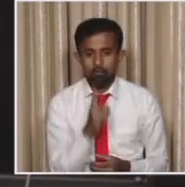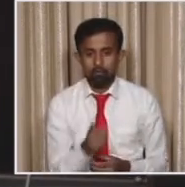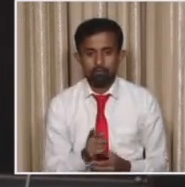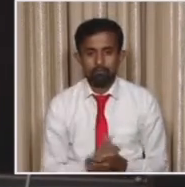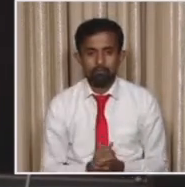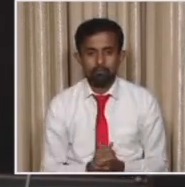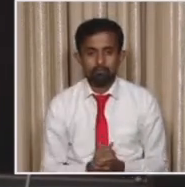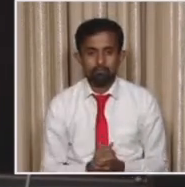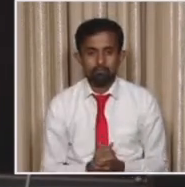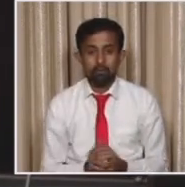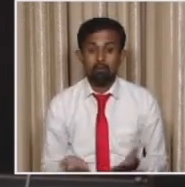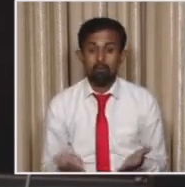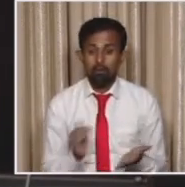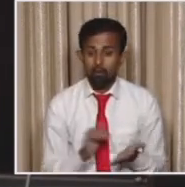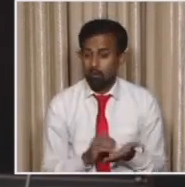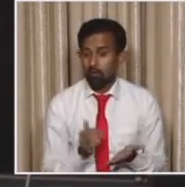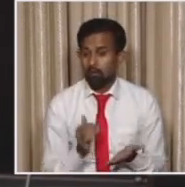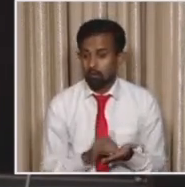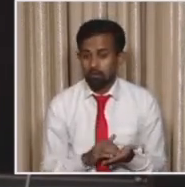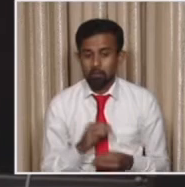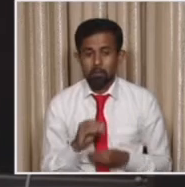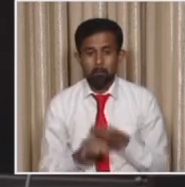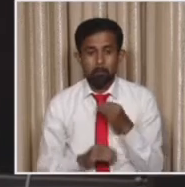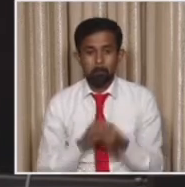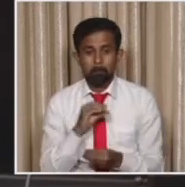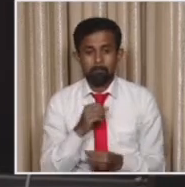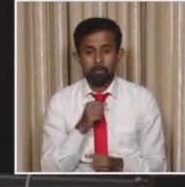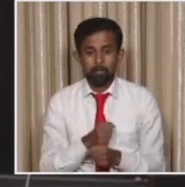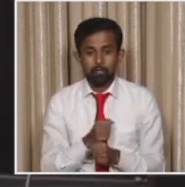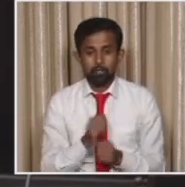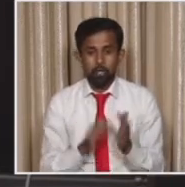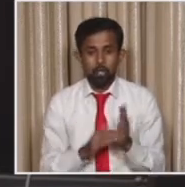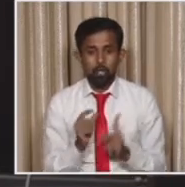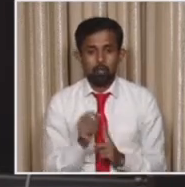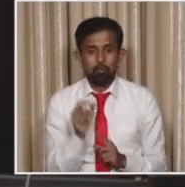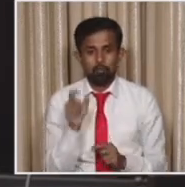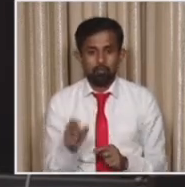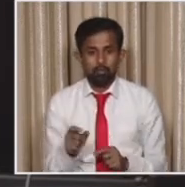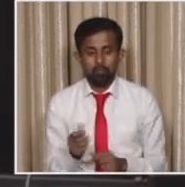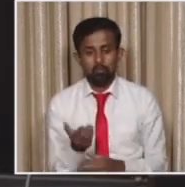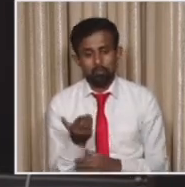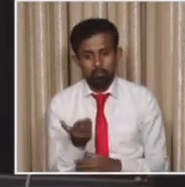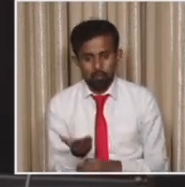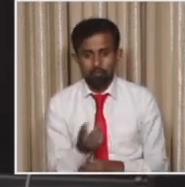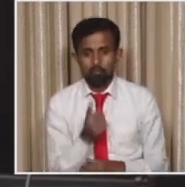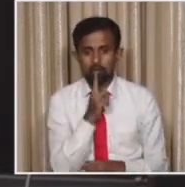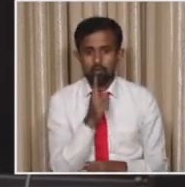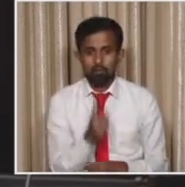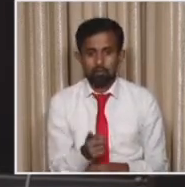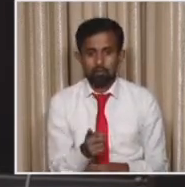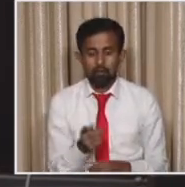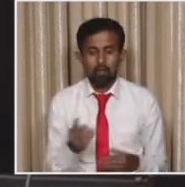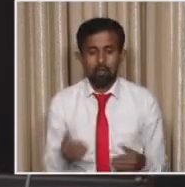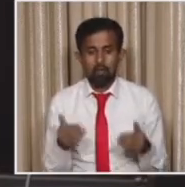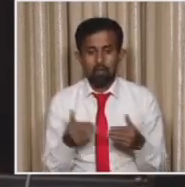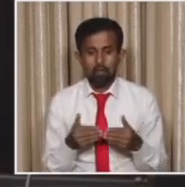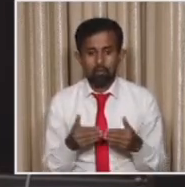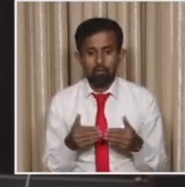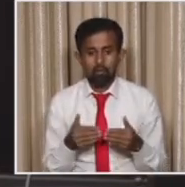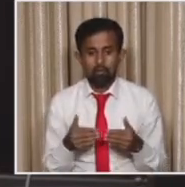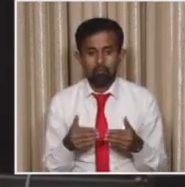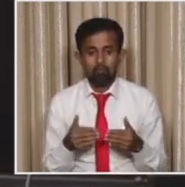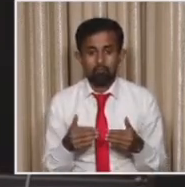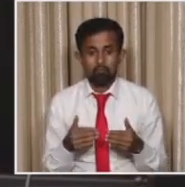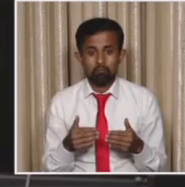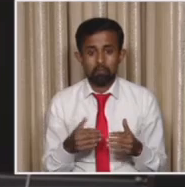අවශ්‍යයි. නැවත වාරයක් ආයෝජන රාජ්‍ය අමාත්‍යවරයා හැටියට අපි ඉල්ලා සිටින්න ඕනේ. අද අපි මේ තත්වයට